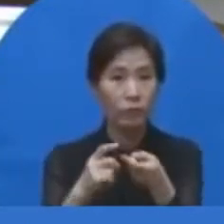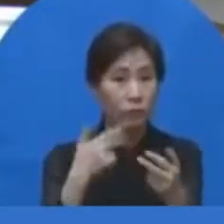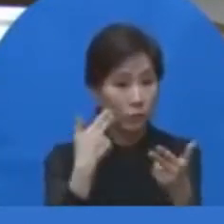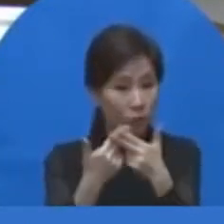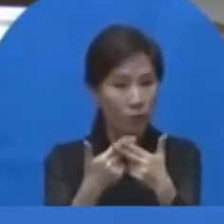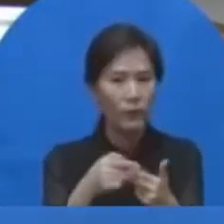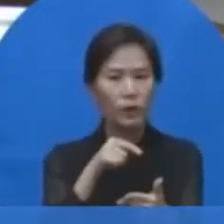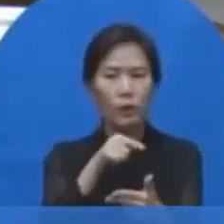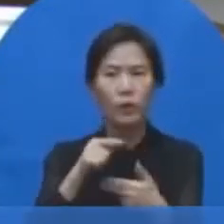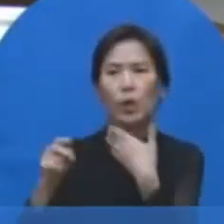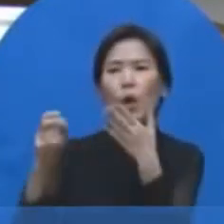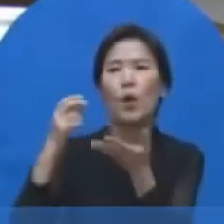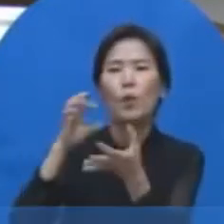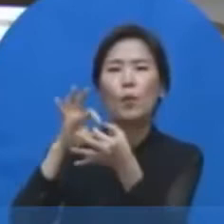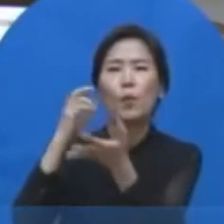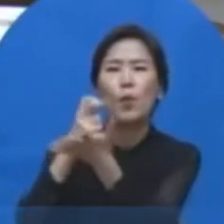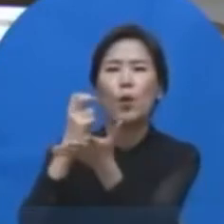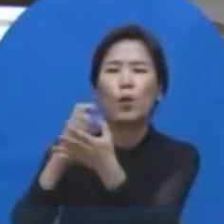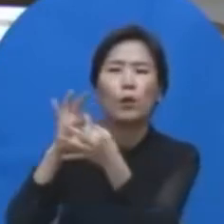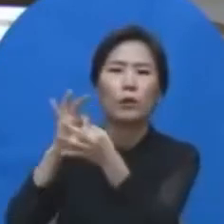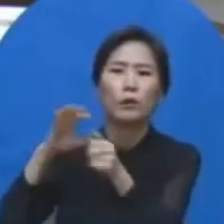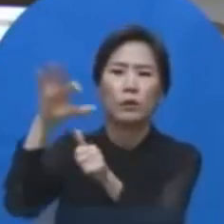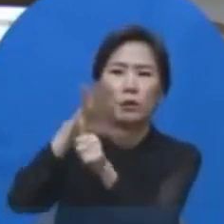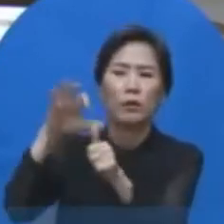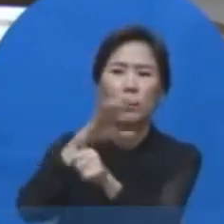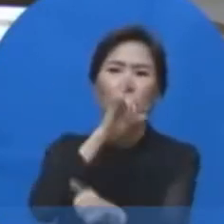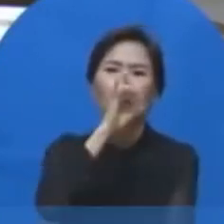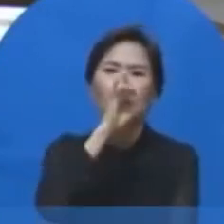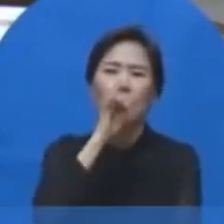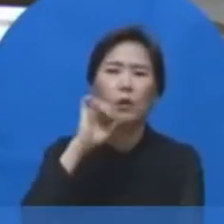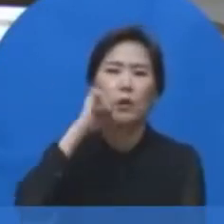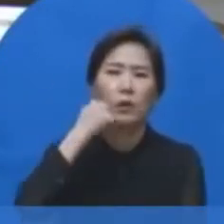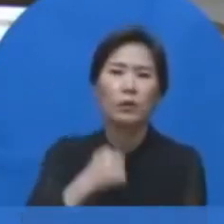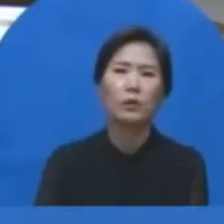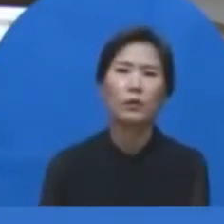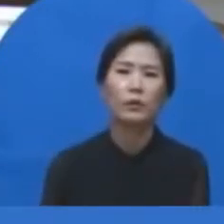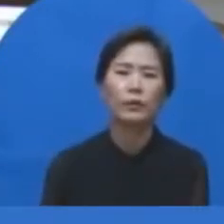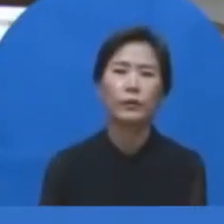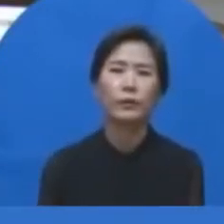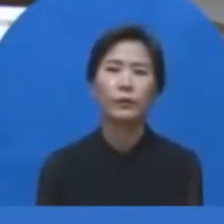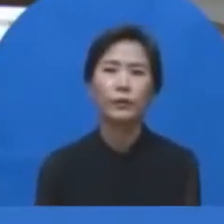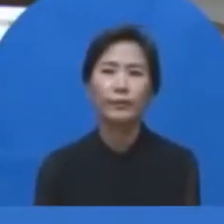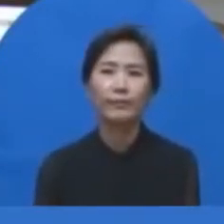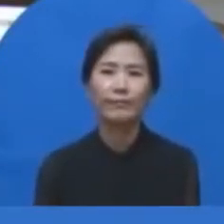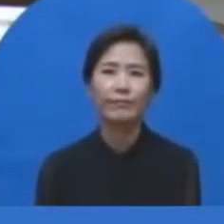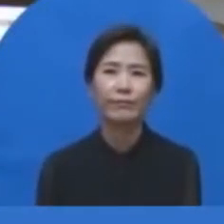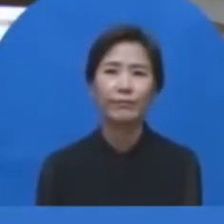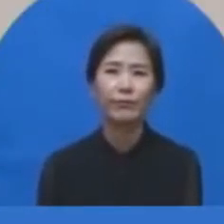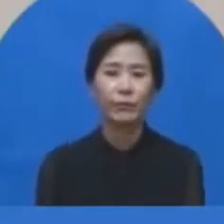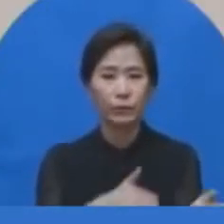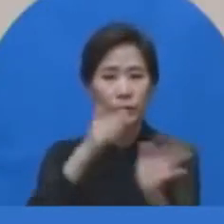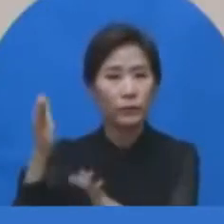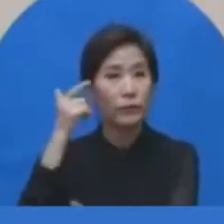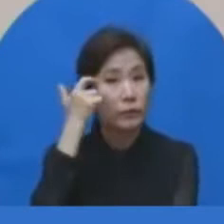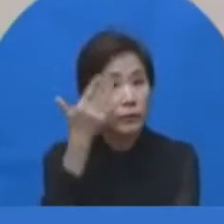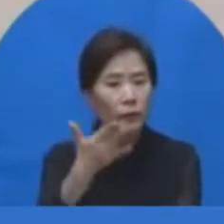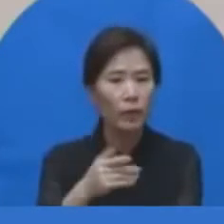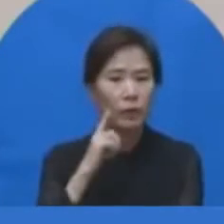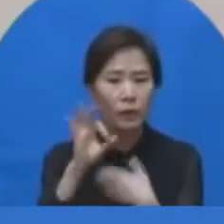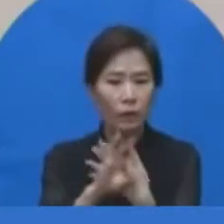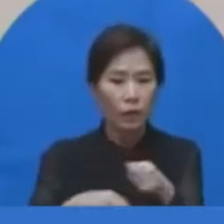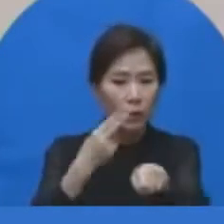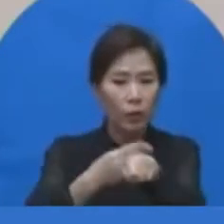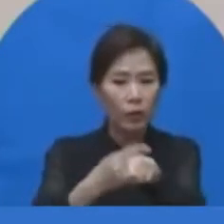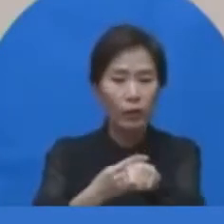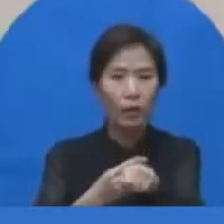보충될 수 있다고 생각합니다. 그 다음 질문 는 교원이 아닌 자의 가입이 허용된